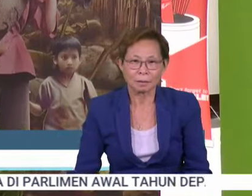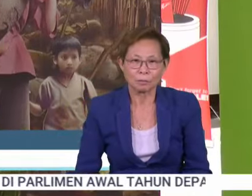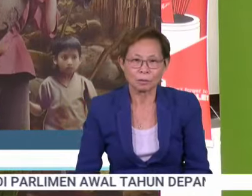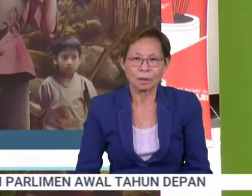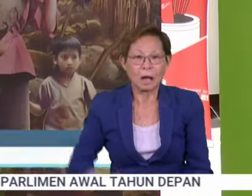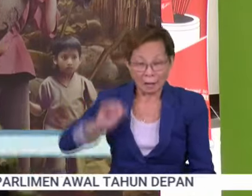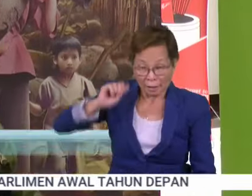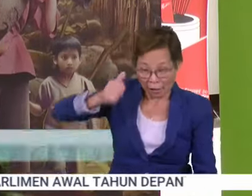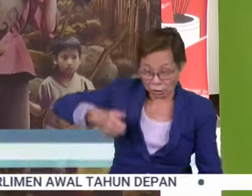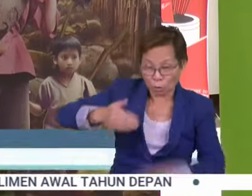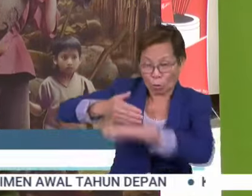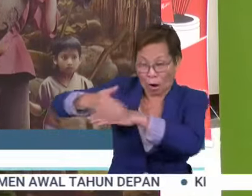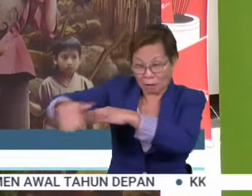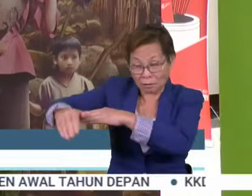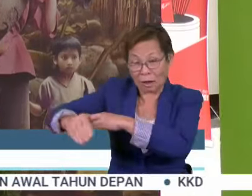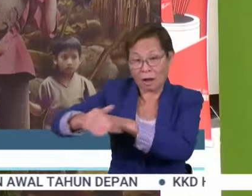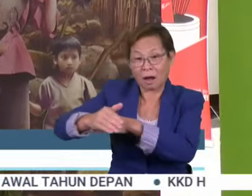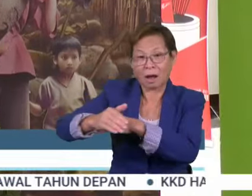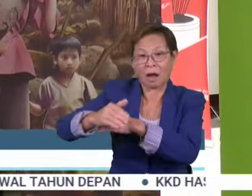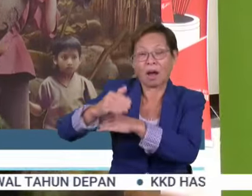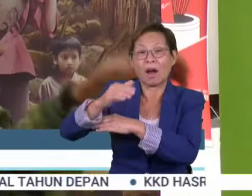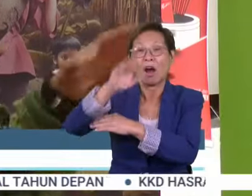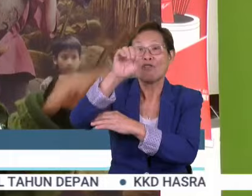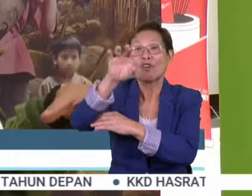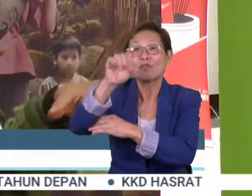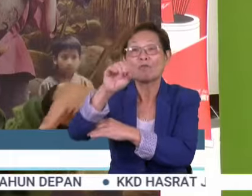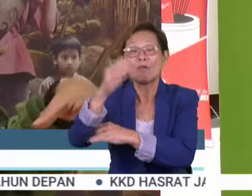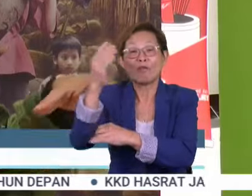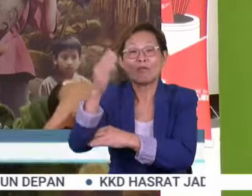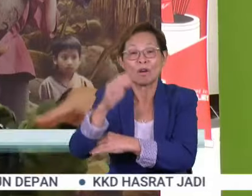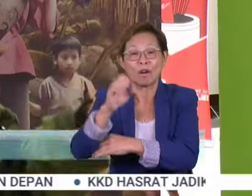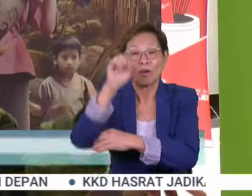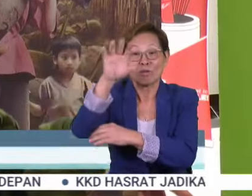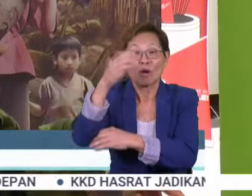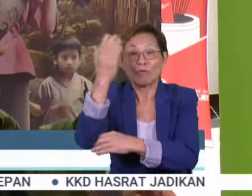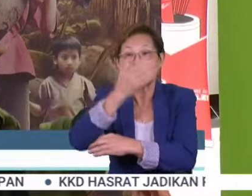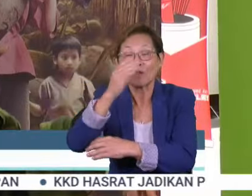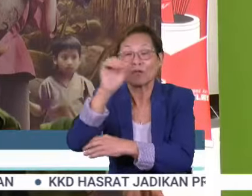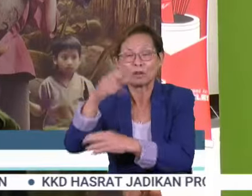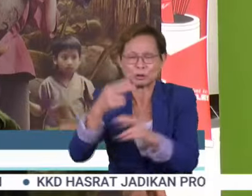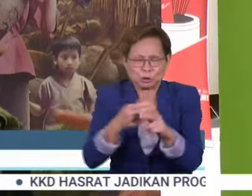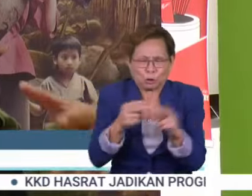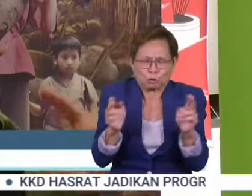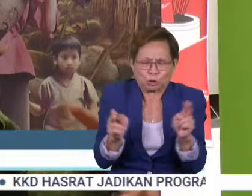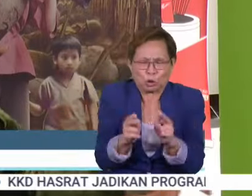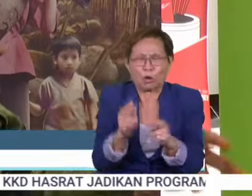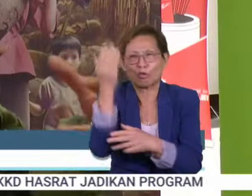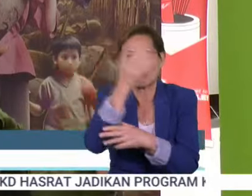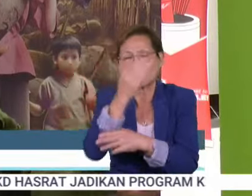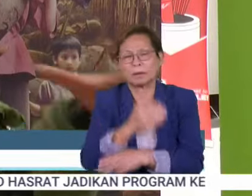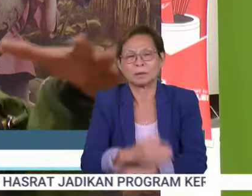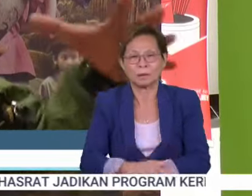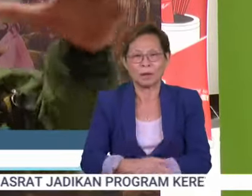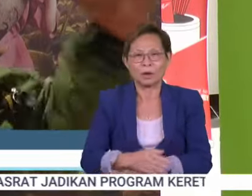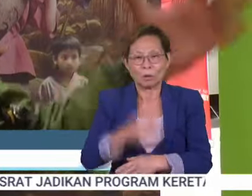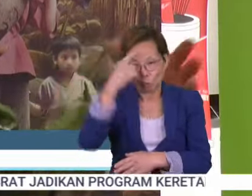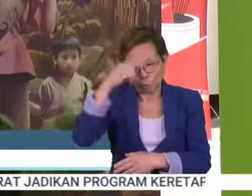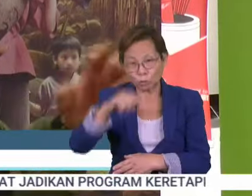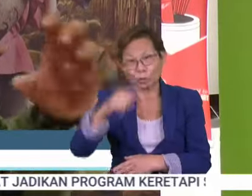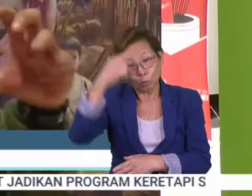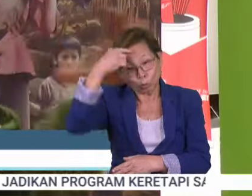Besok kita akan hantar ke Busan Film Festival. Cerita ni asalnya daripada short film ya. Jadi diangkat untuk